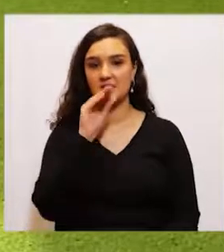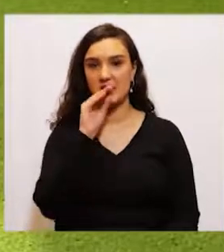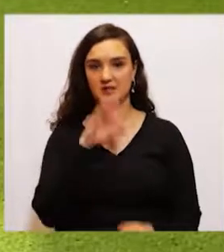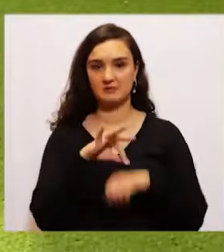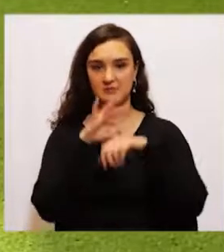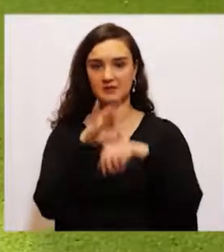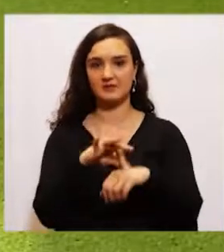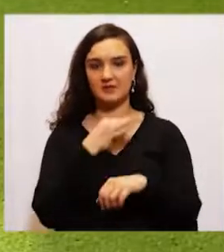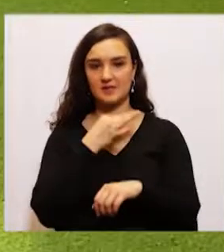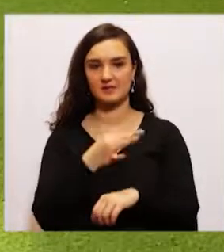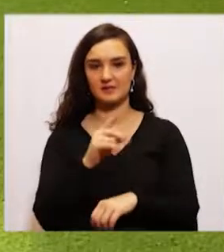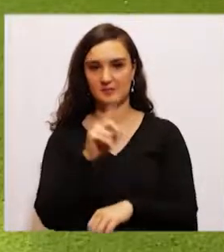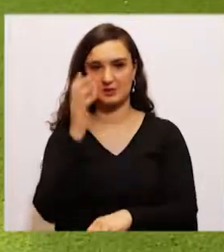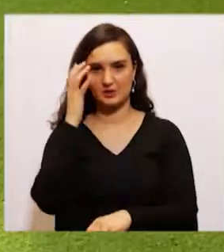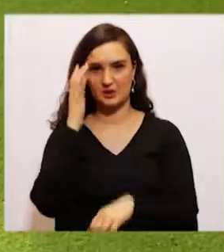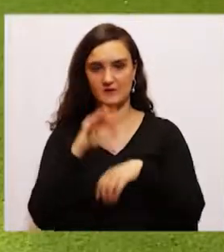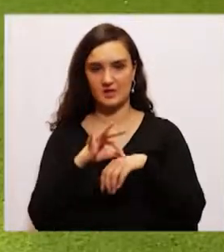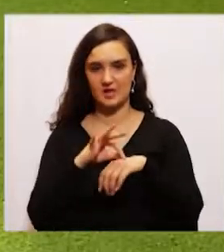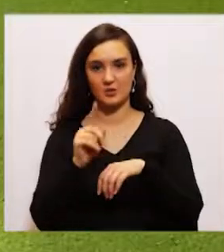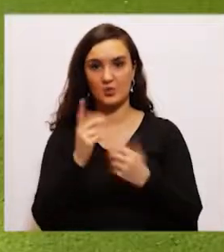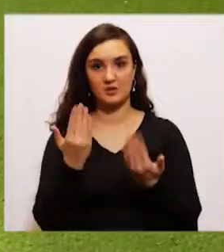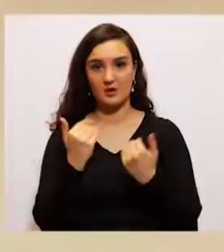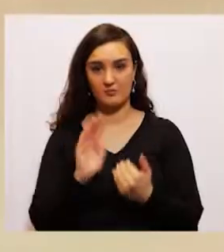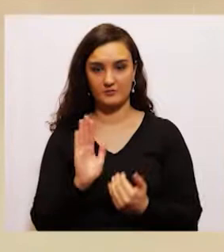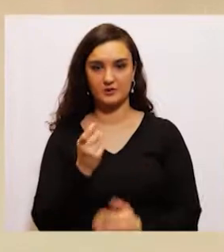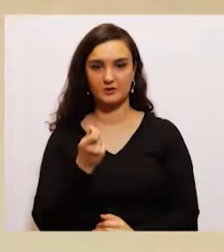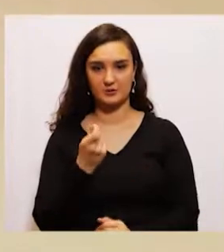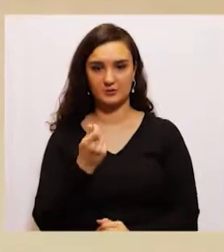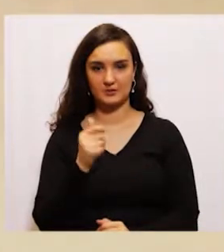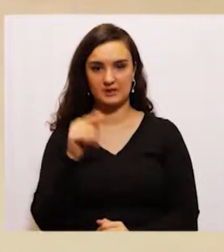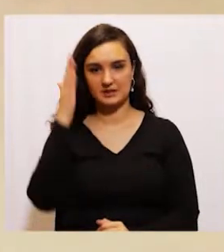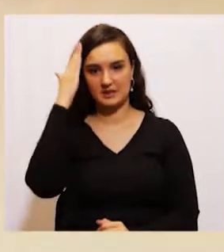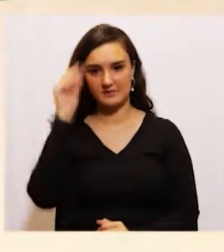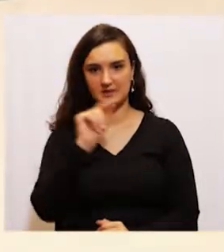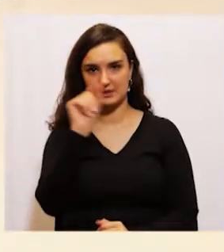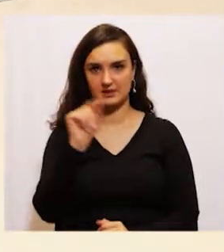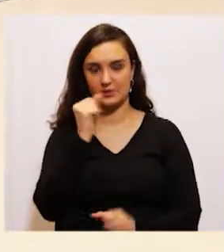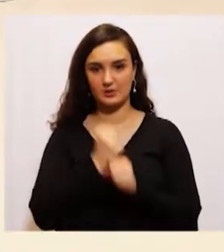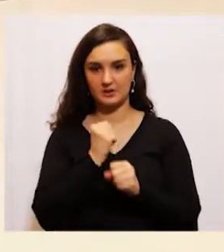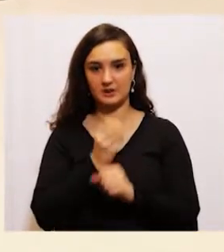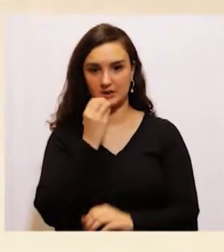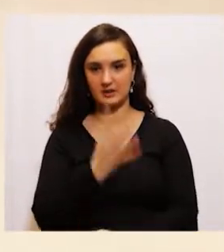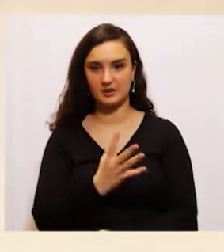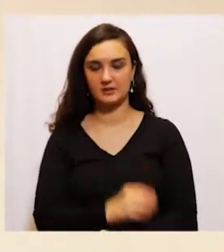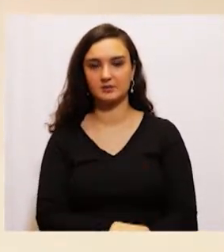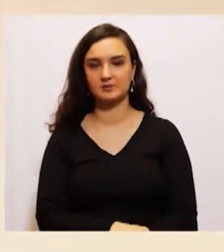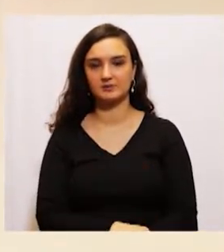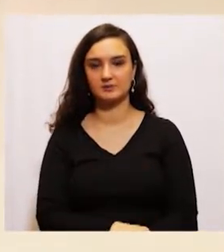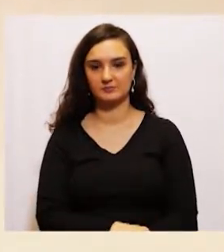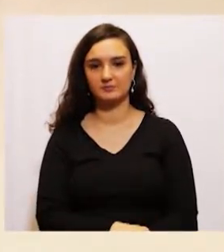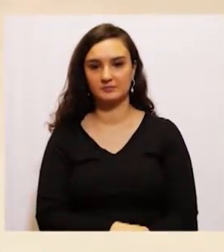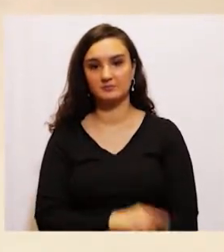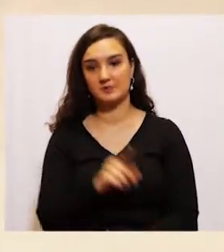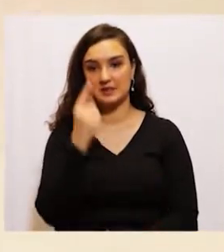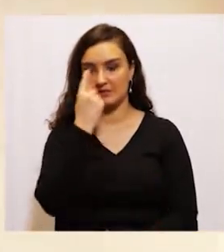მიყავს, გეხვეწები. რაღაცა შავკანიანი რო არ გამოვიდეს ცოტა. აი ეს თავი გაუკეთე, კარგი აქ და უფრო კარგად იქნება. ხო,